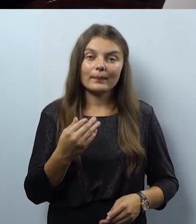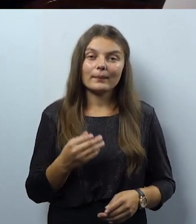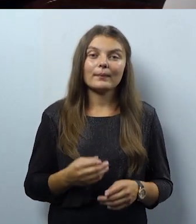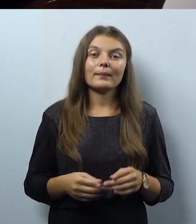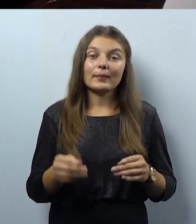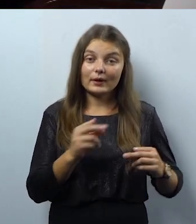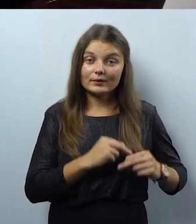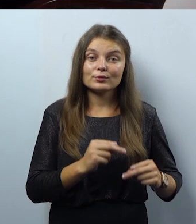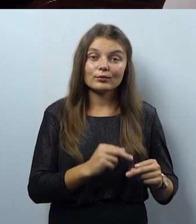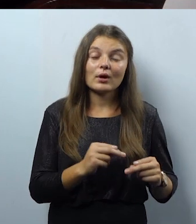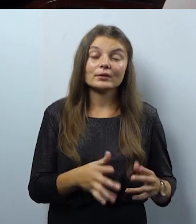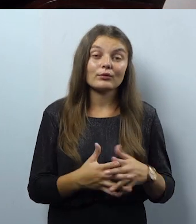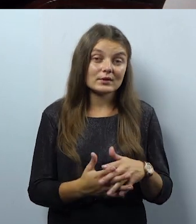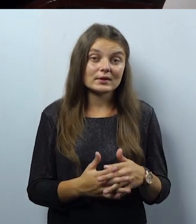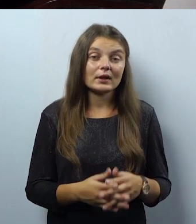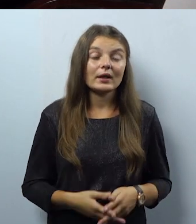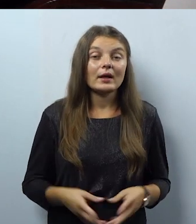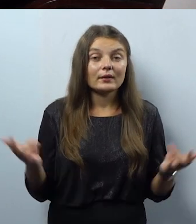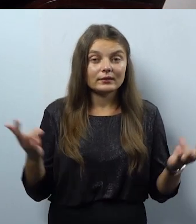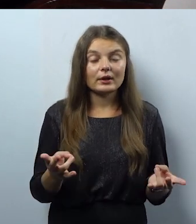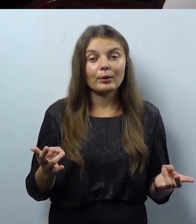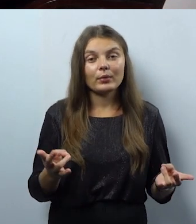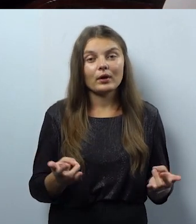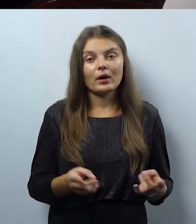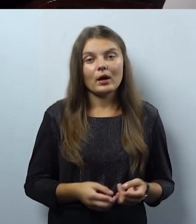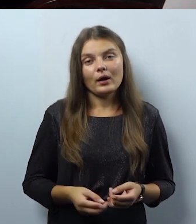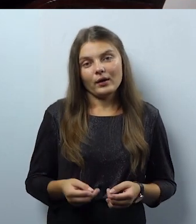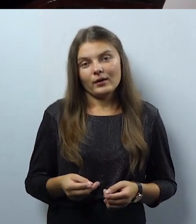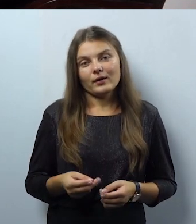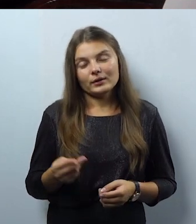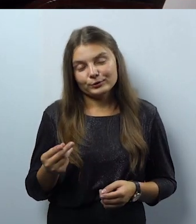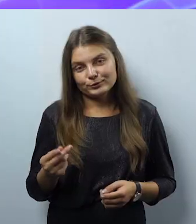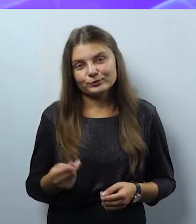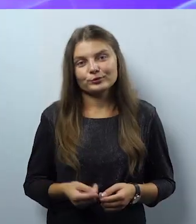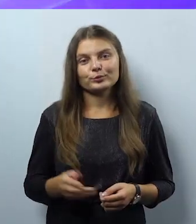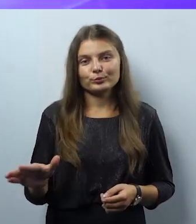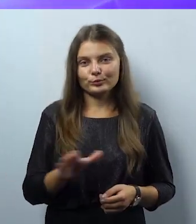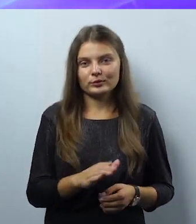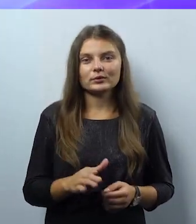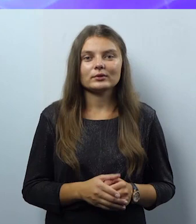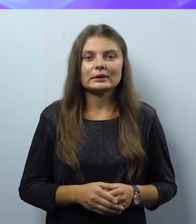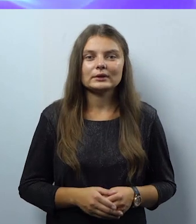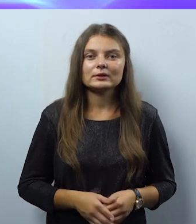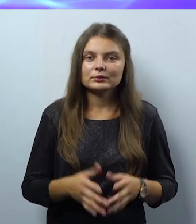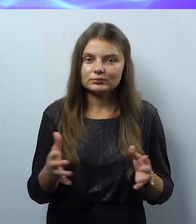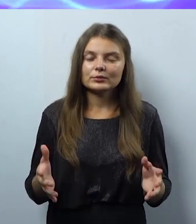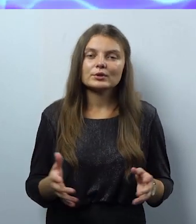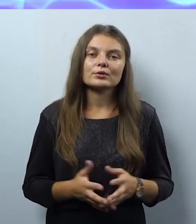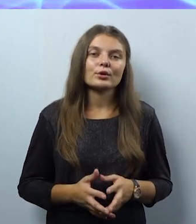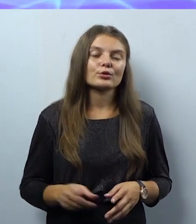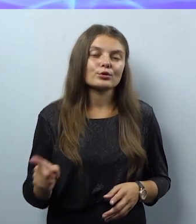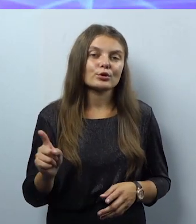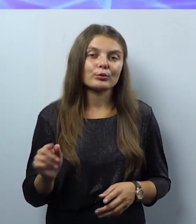праці. Житло, відповідно. Ну, я думаю, що над цим ми будемо працювати в майбутньому.